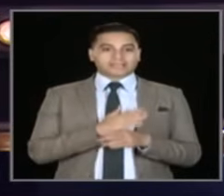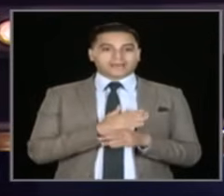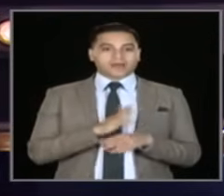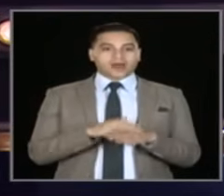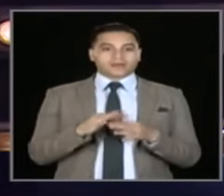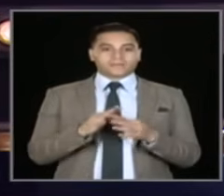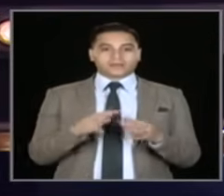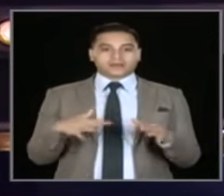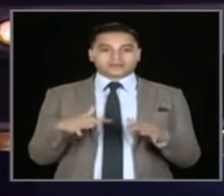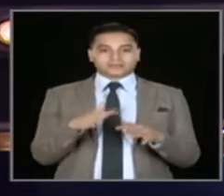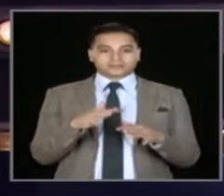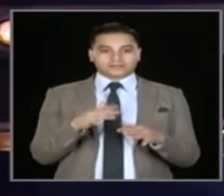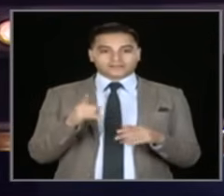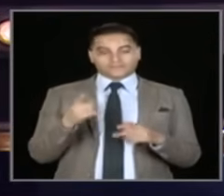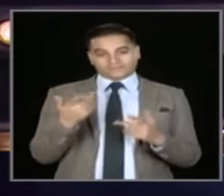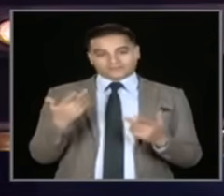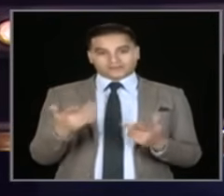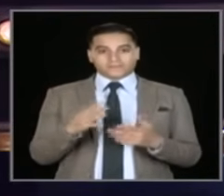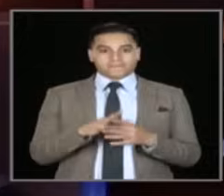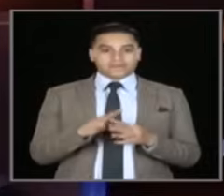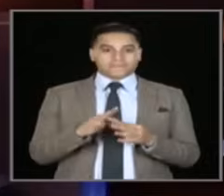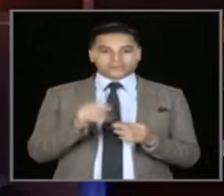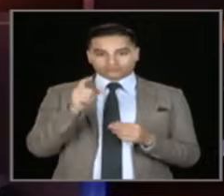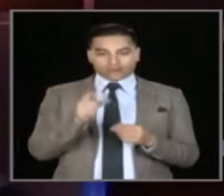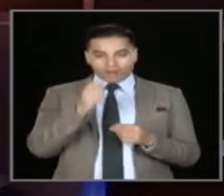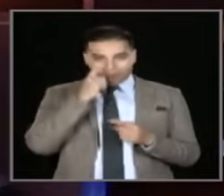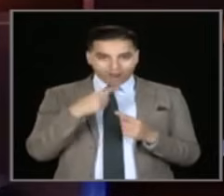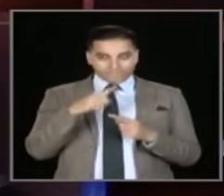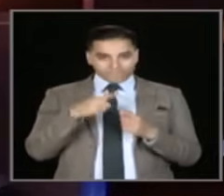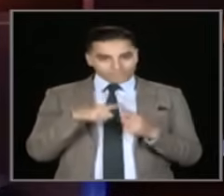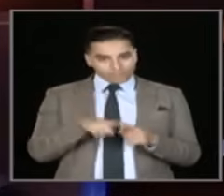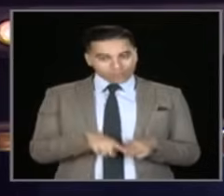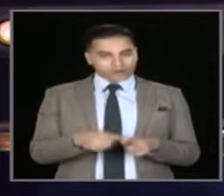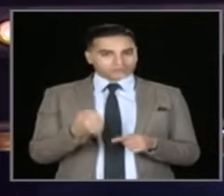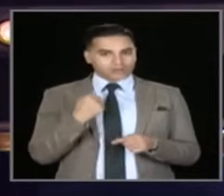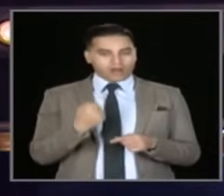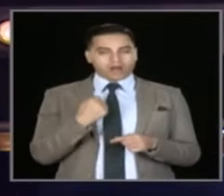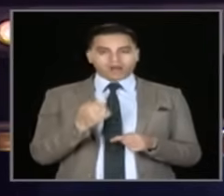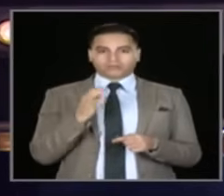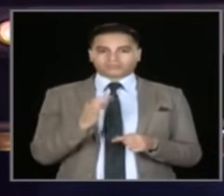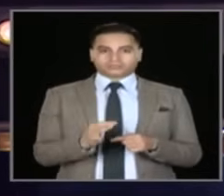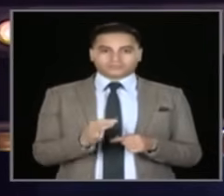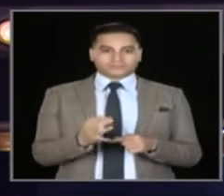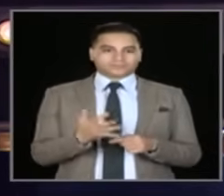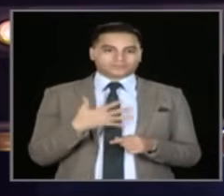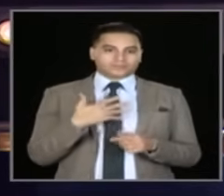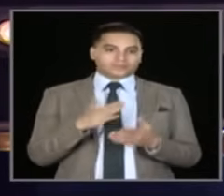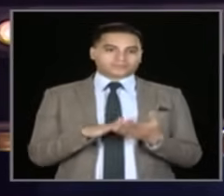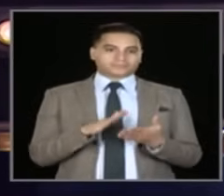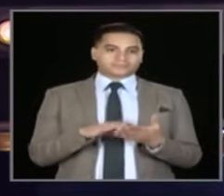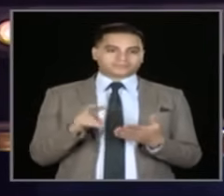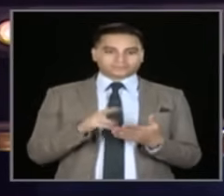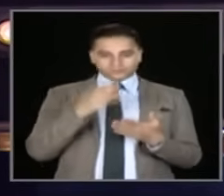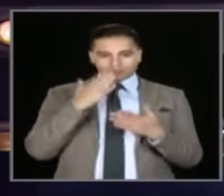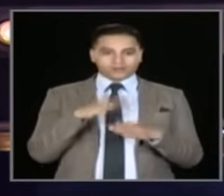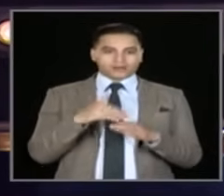بيحصل. فكان يعني بيجسد شخصية الأب بطريقة عظيمة. الحقيقة أنا عايز أحييهم هما الاثنين